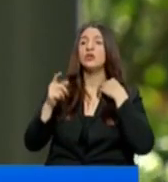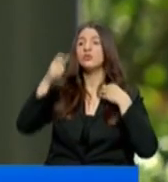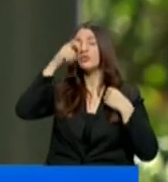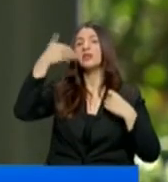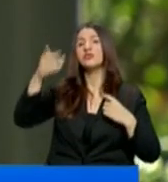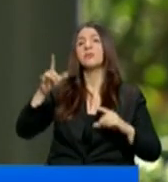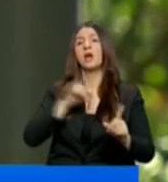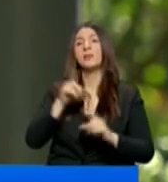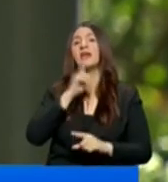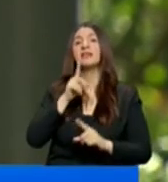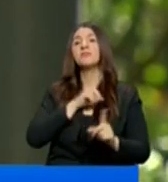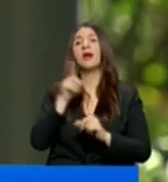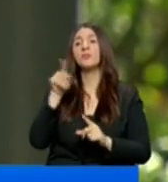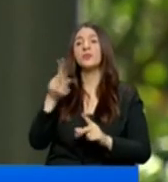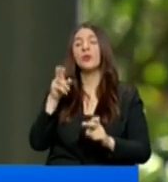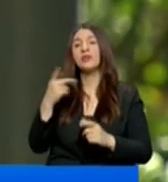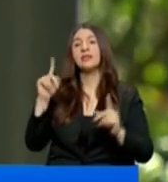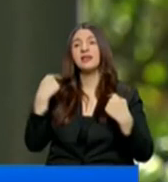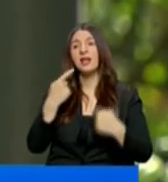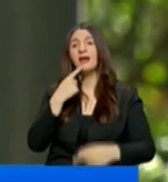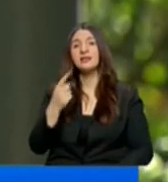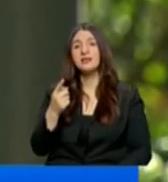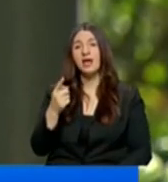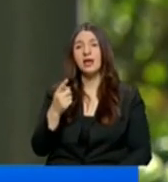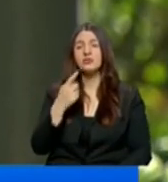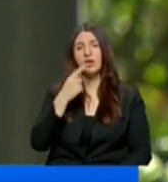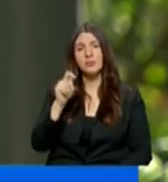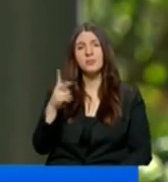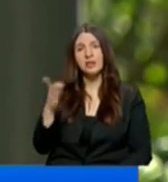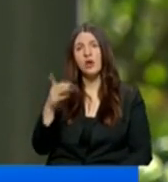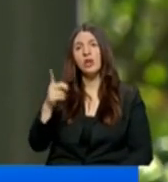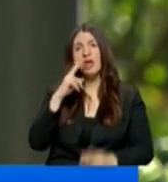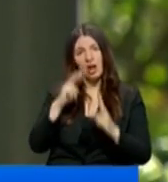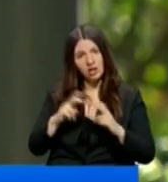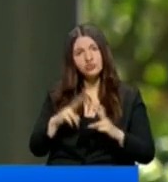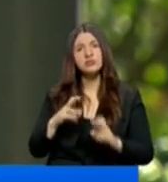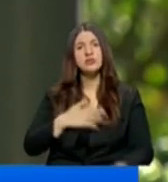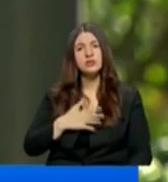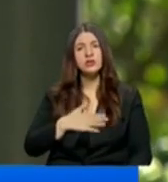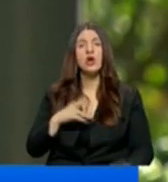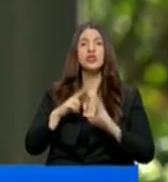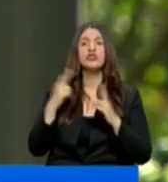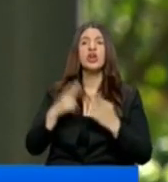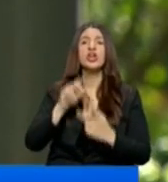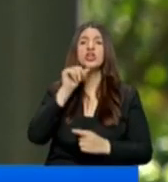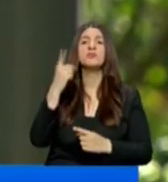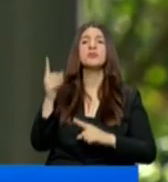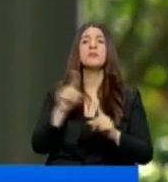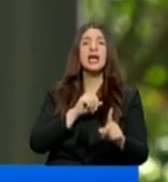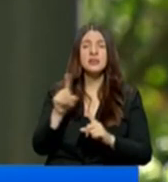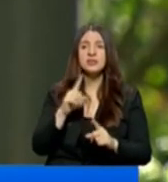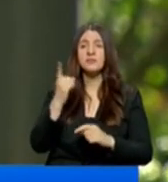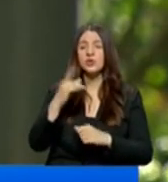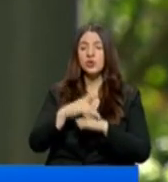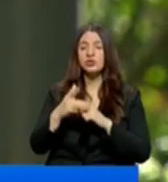dışındaki mahkemeler, İngiliz mahkemeleri bu konuda yetkilidir diye söyleyebilirler. Onu da araştırdık. Dünyanın hiçbir mahkemesi